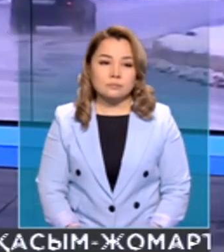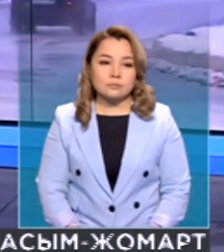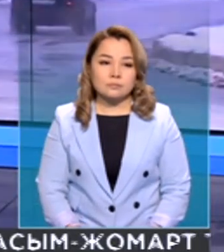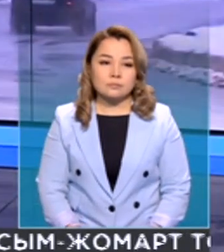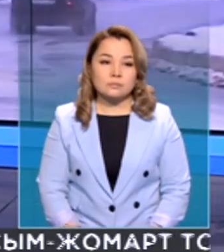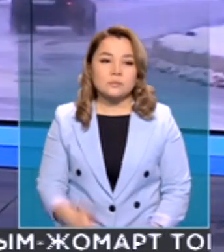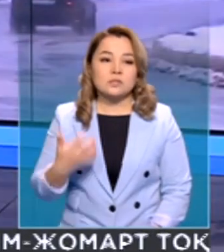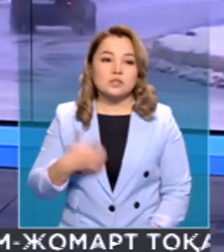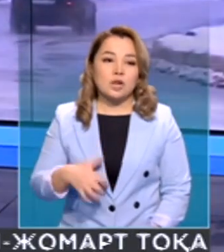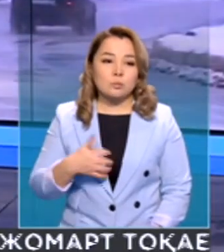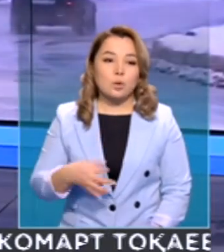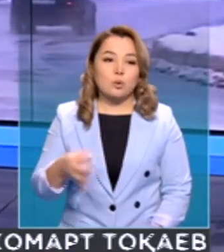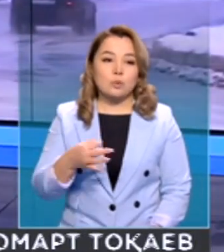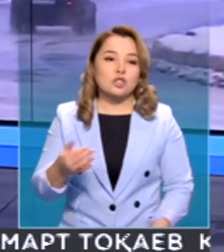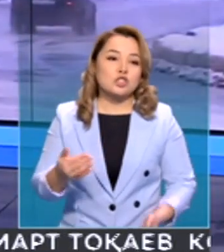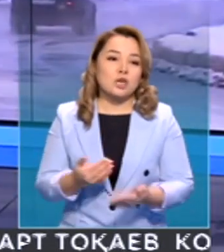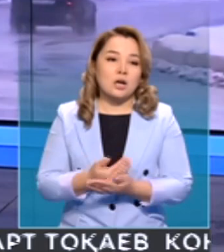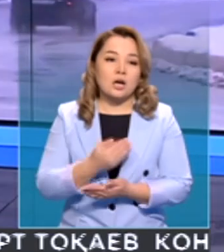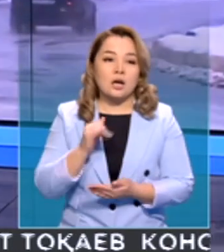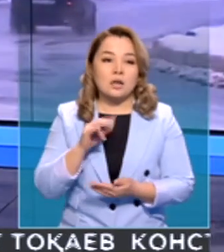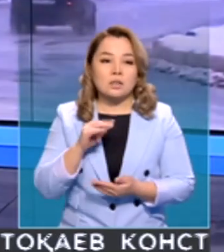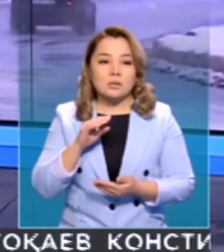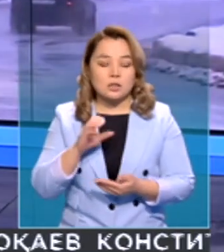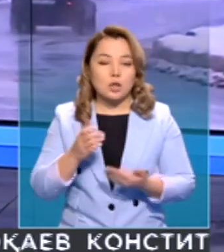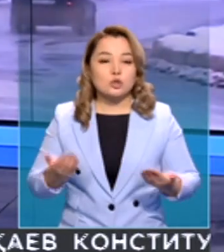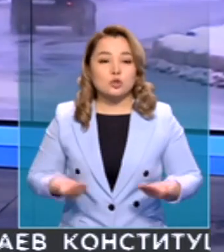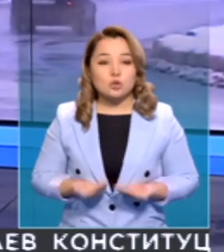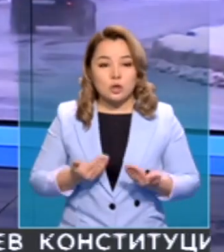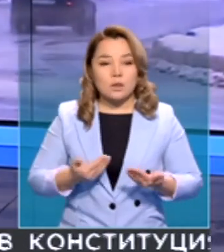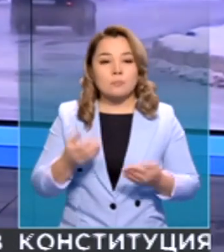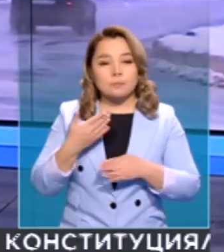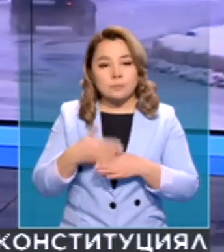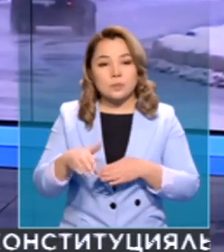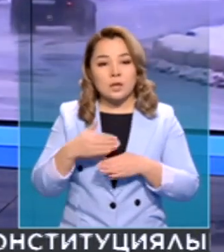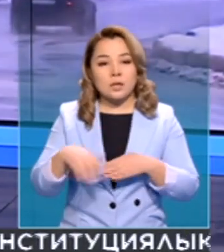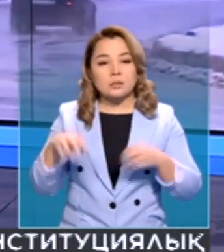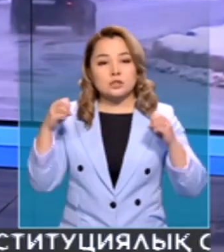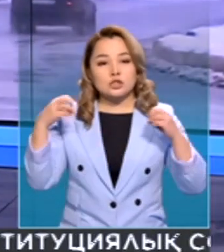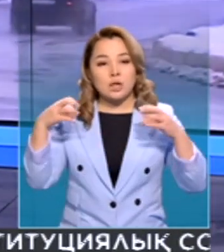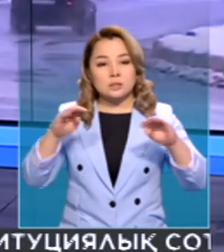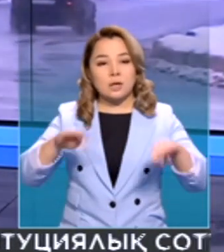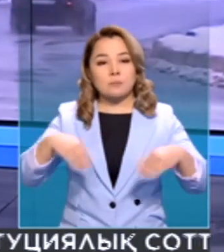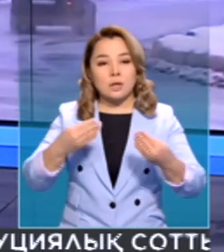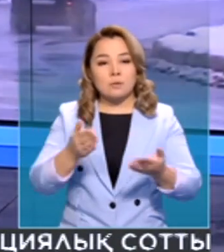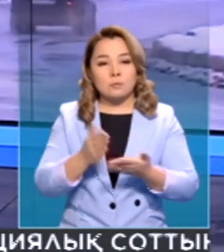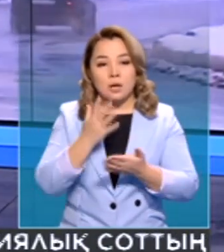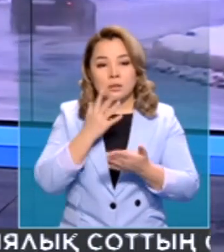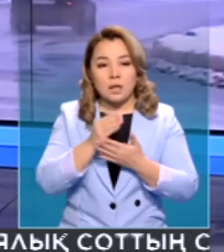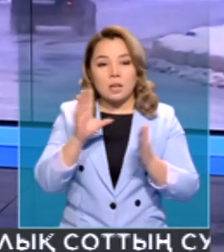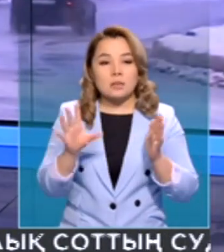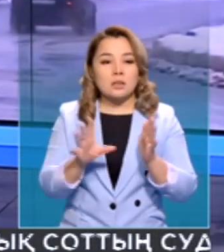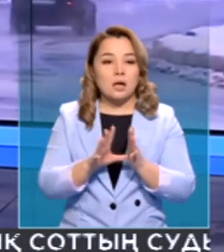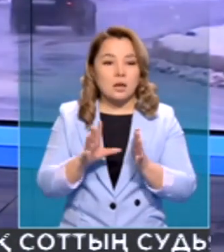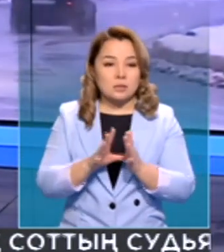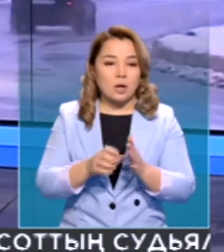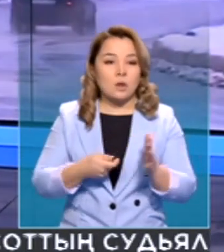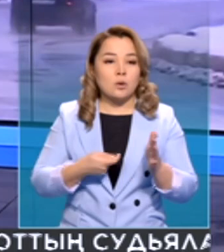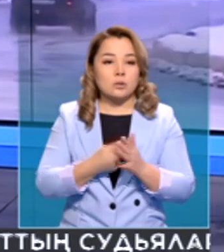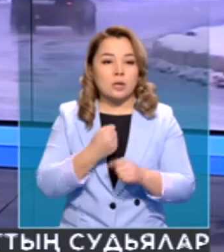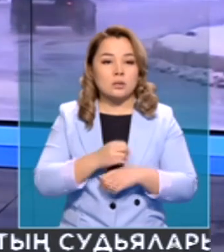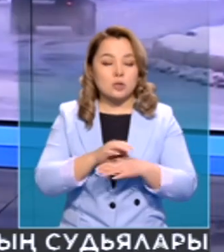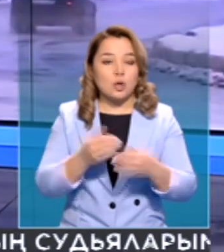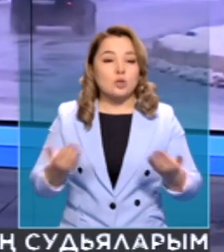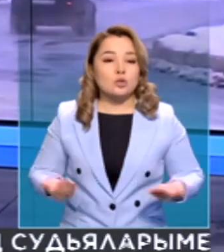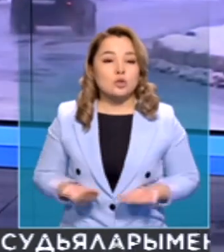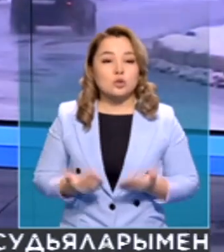Жалғастырамыз. Жамбыл облысы Жаңатас қаласында тұрғындарға біртіндеп жарық беріле бастады. Шаһардағы орталық қазандықты электр қуатына қосып, тұрғын